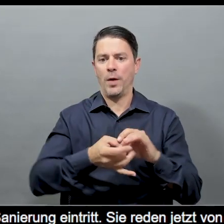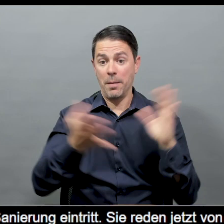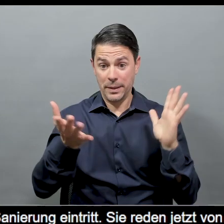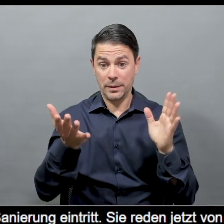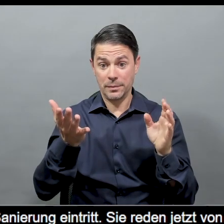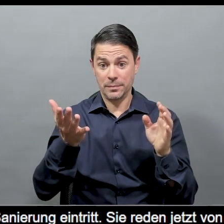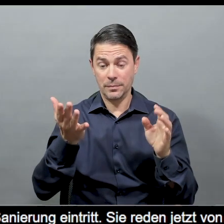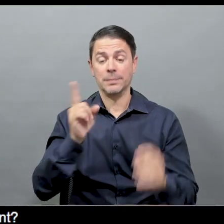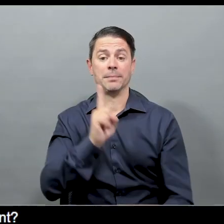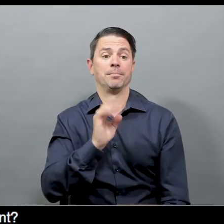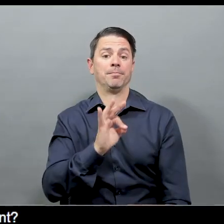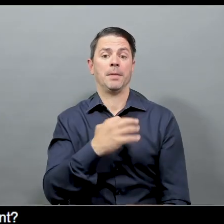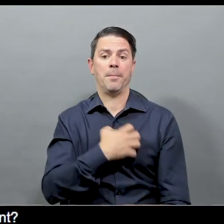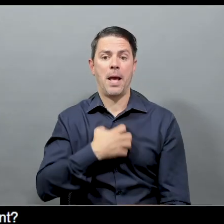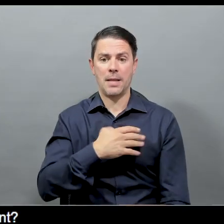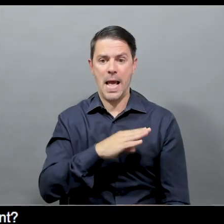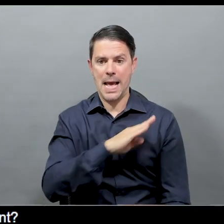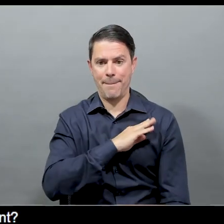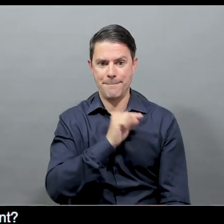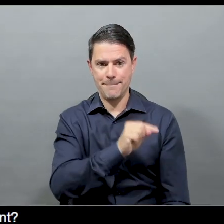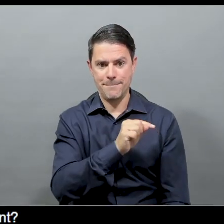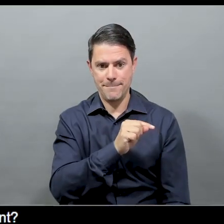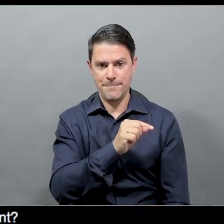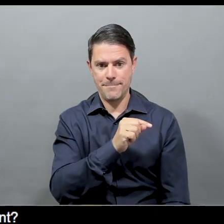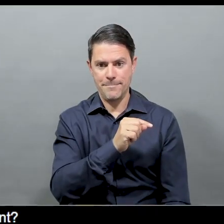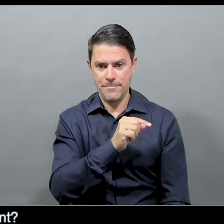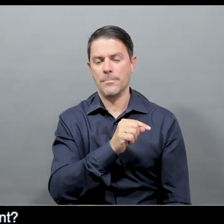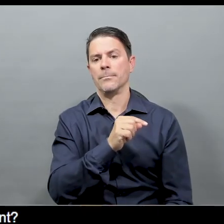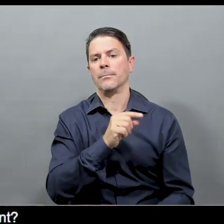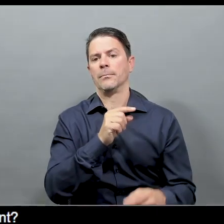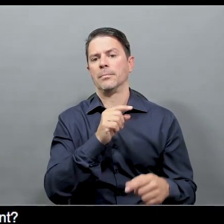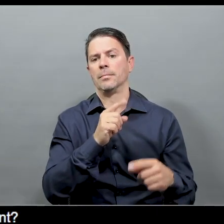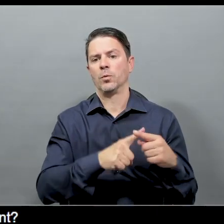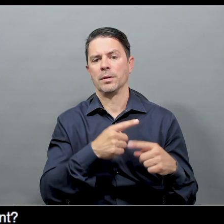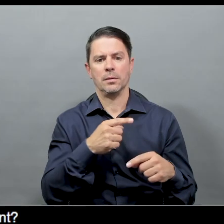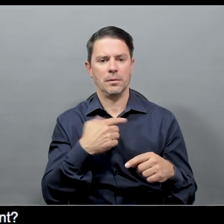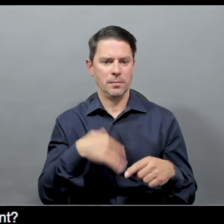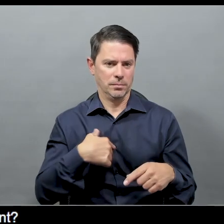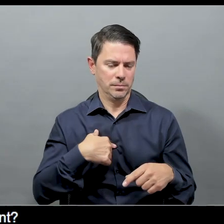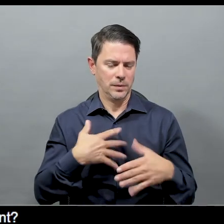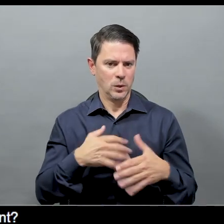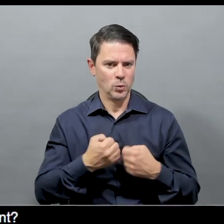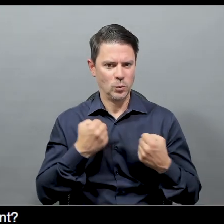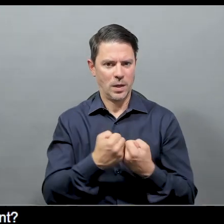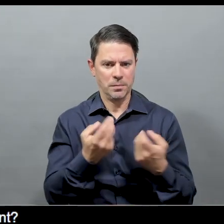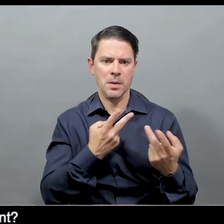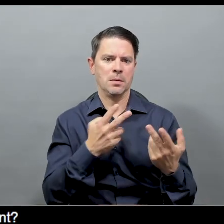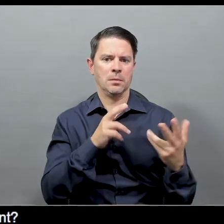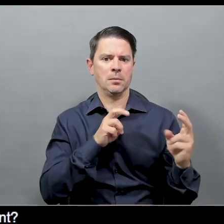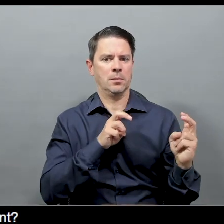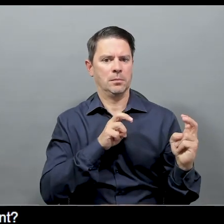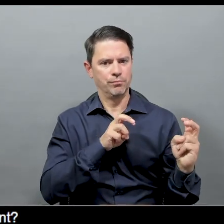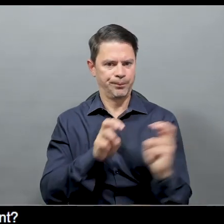einsteigt mit der Bayernheim. Wir leisten einen Beitrag dazu, die Bayernheimen für die notwendigen Dinge dann entsprechend zusätzlich zu